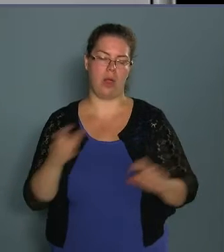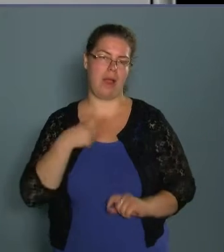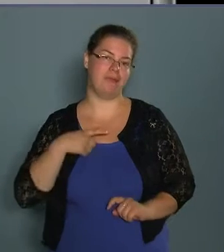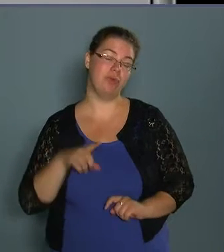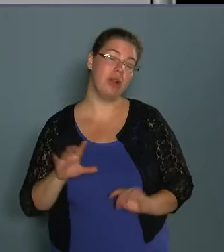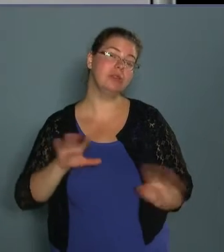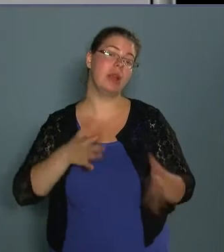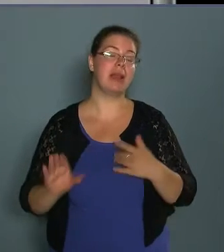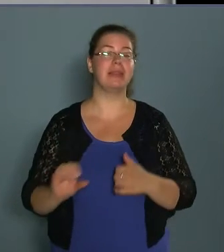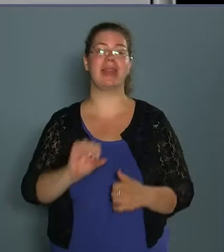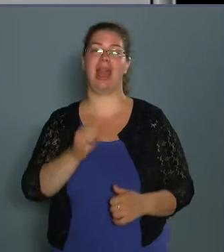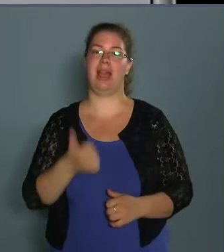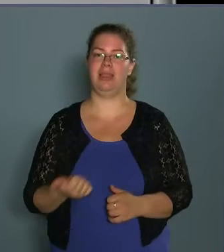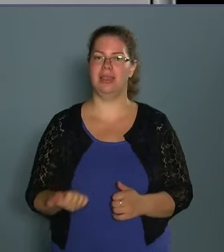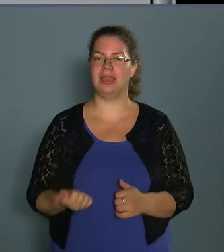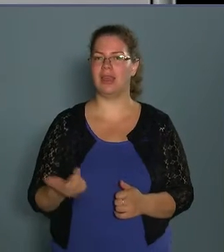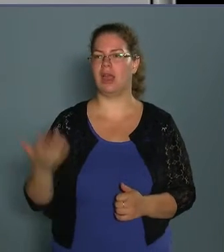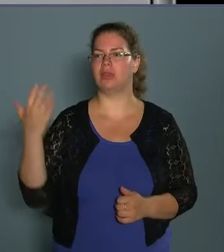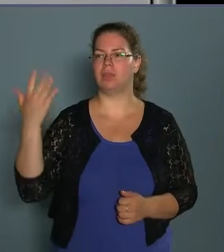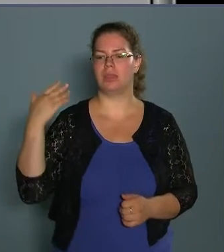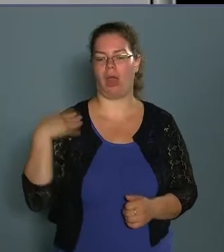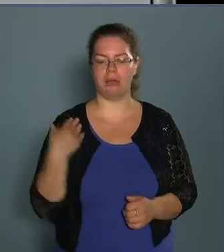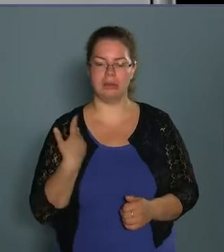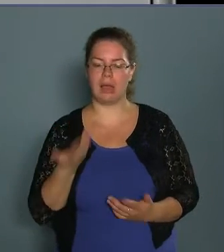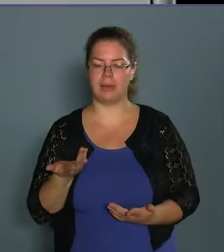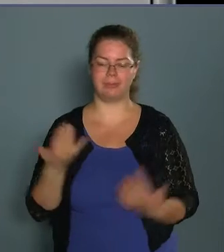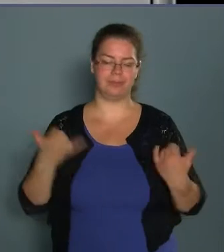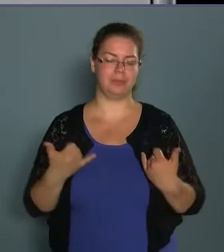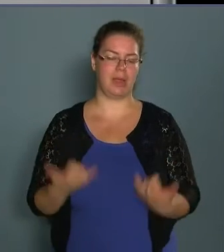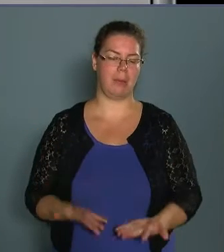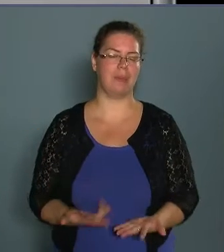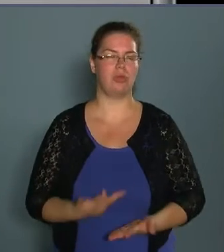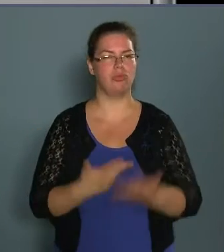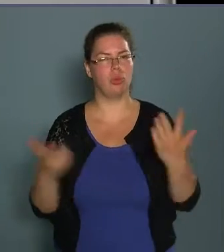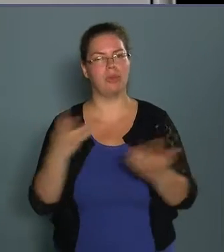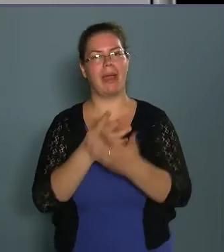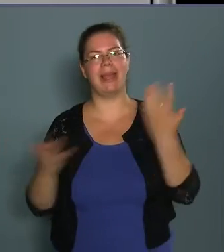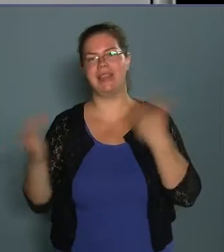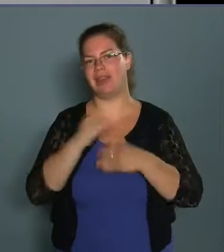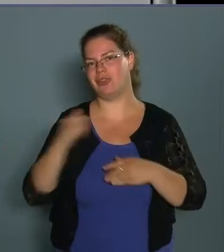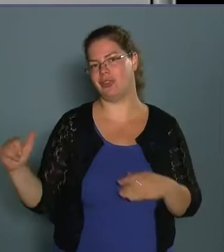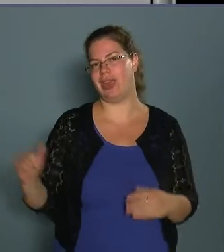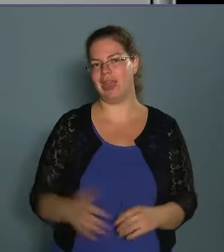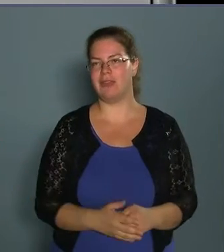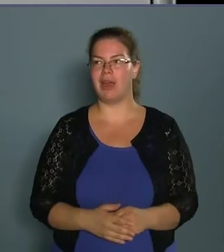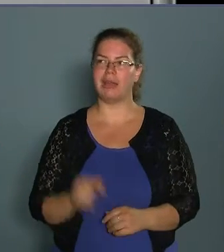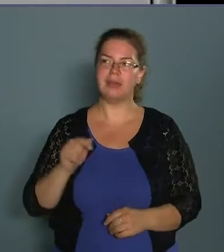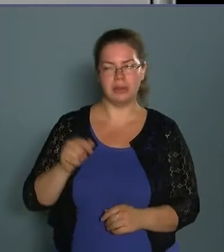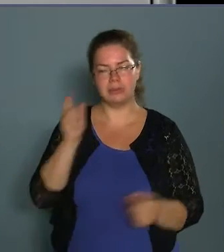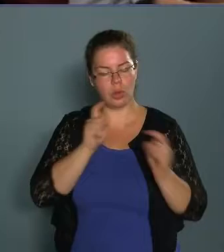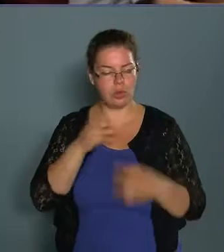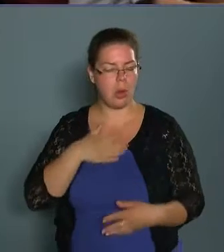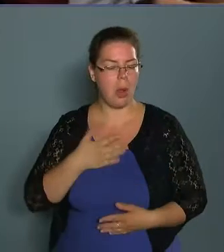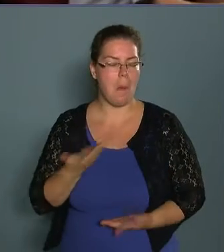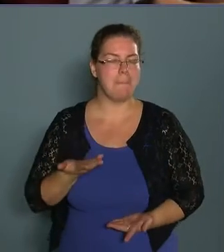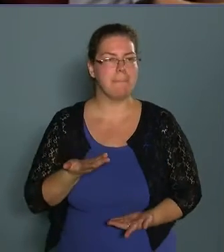volt. Talán az egyik az annak idején, tehát ezt most még ott a 80-90-es évekre értem,